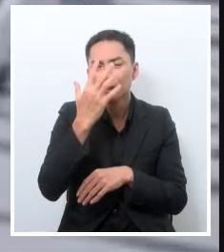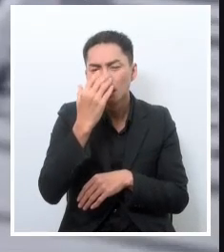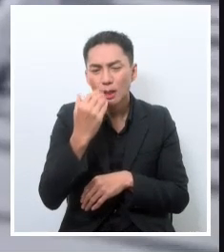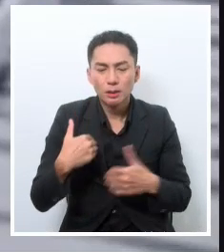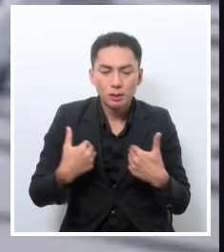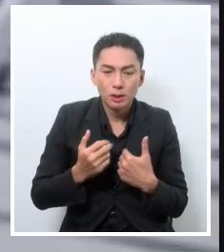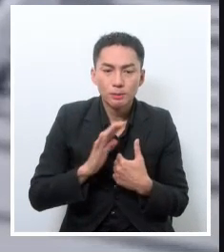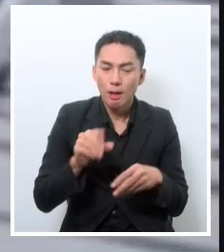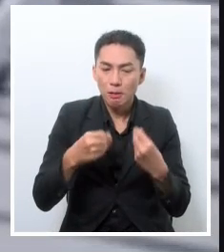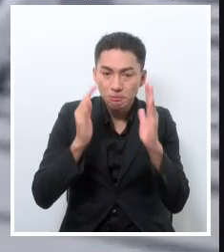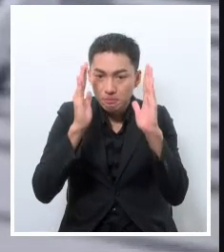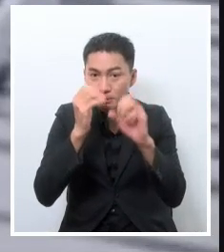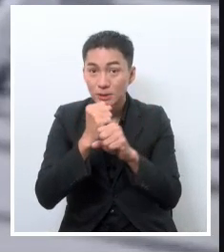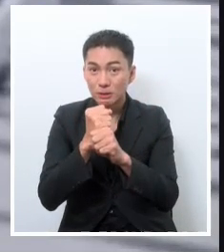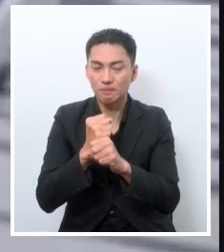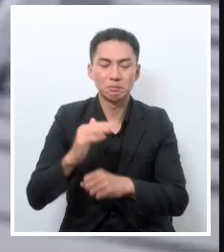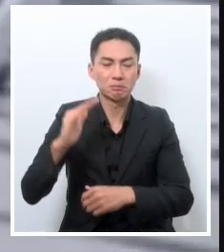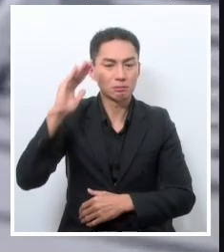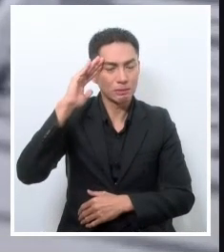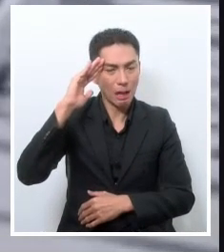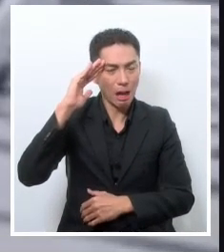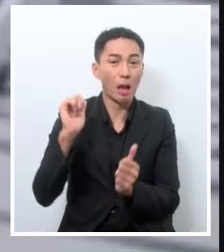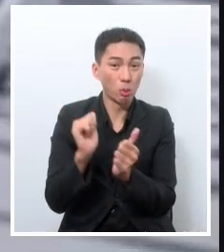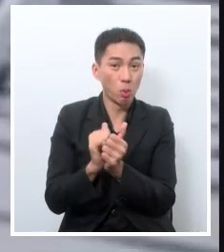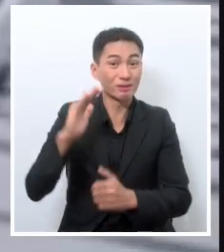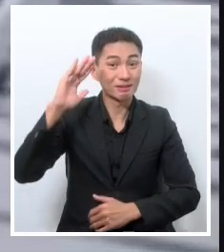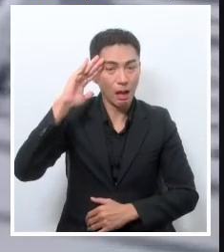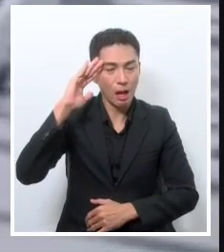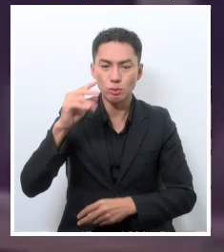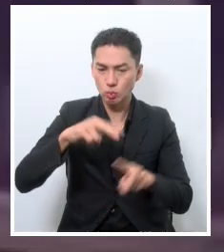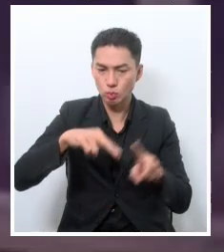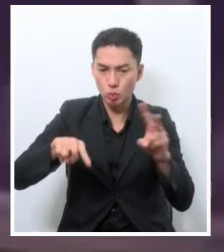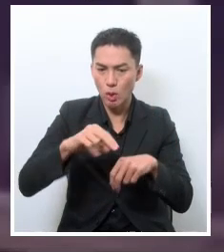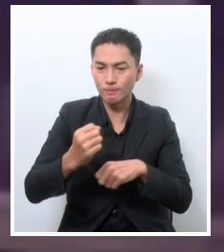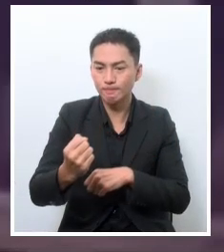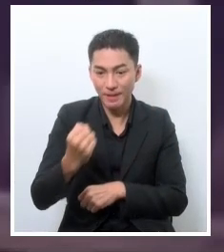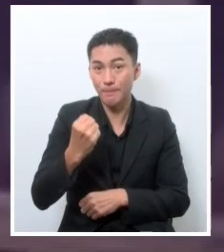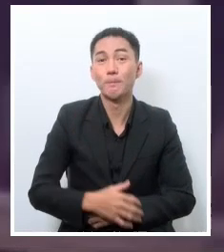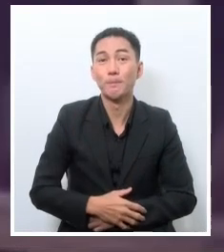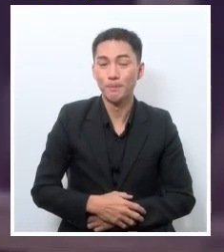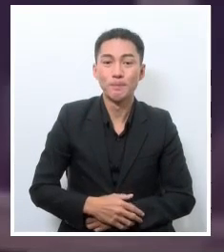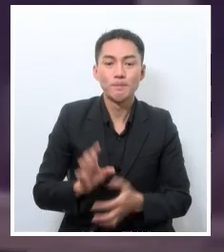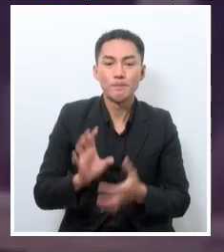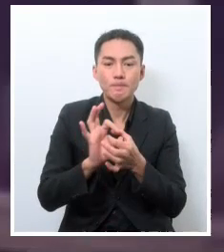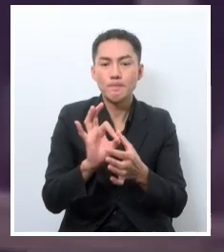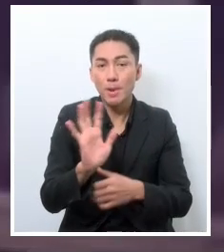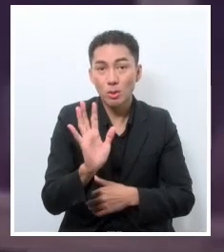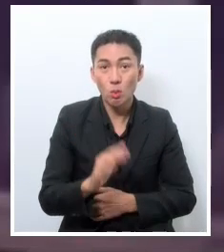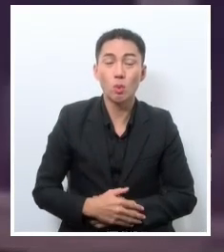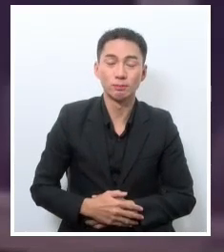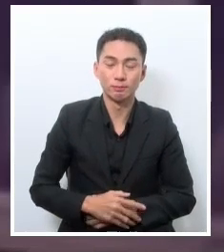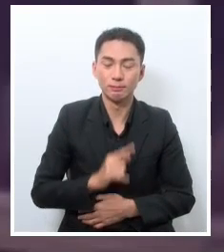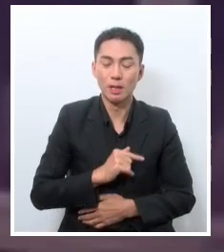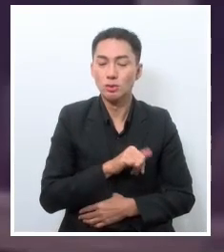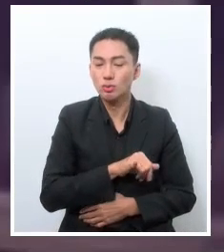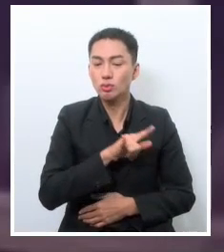เื่อมั่นว่าทหารจะคุ้มครองความปลอดภัยให้อย่างเต็มที่และต่อมาก็ได้เสด็จไปที่โรงเรียนบ้านหมาก